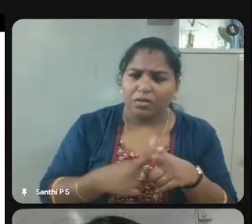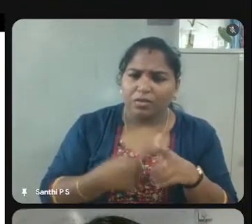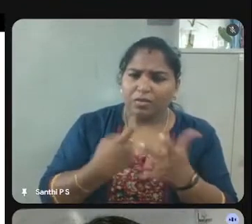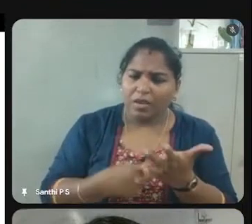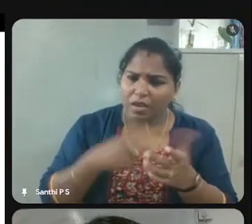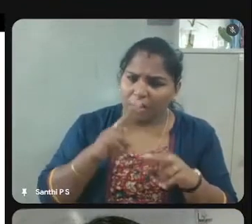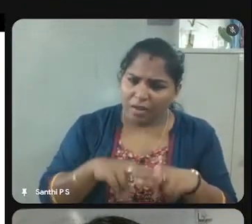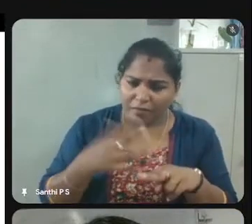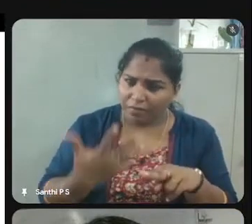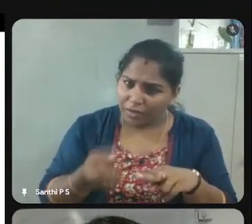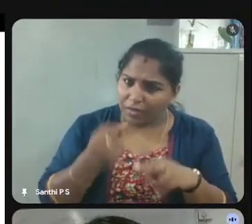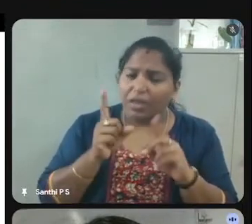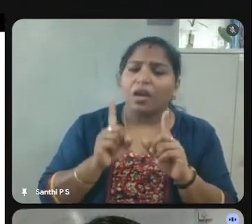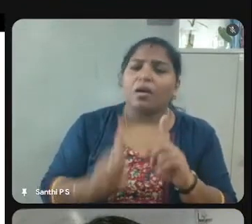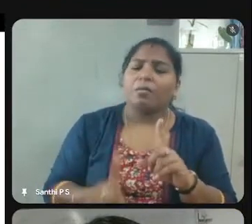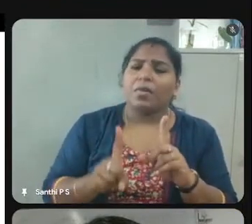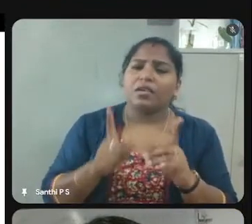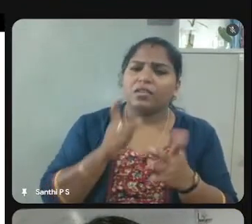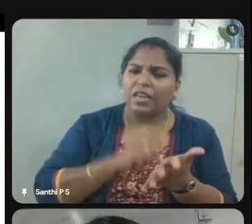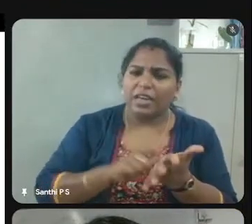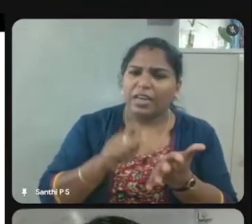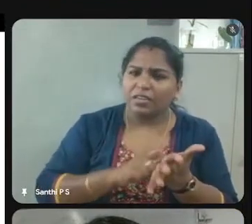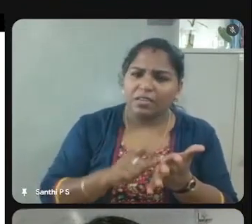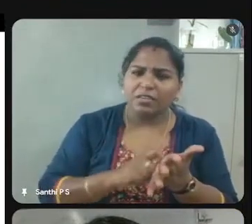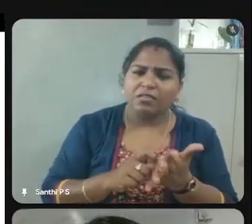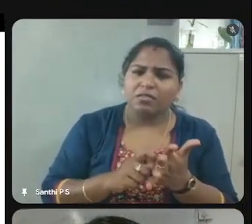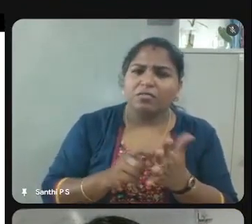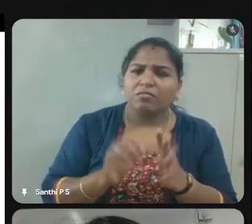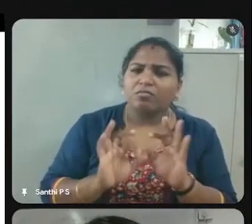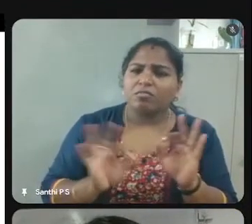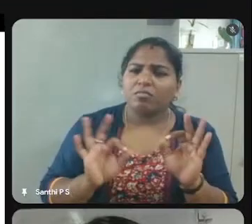ഉണ്ട്. പക്ഷെ ഒരിക്കൽ പോലും അവന് എഴുതാൻ ഒരു ഇത് കാണിക്കുന്ന ഞാൻ കണ്ടിട്ടില്ല.